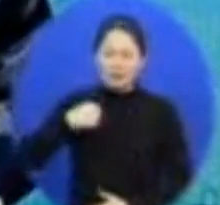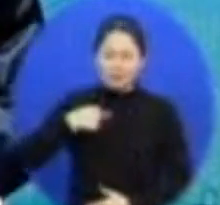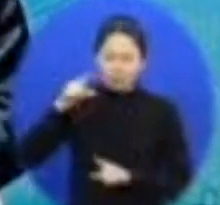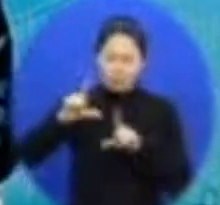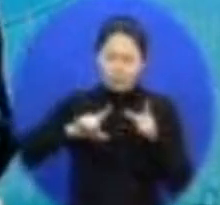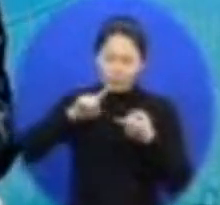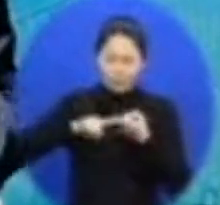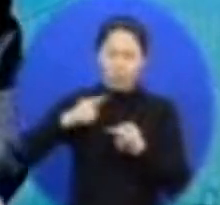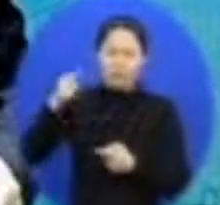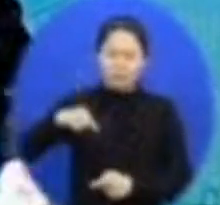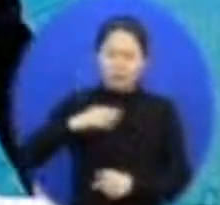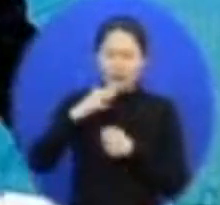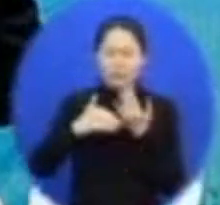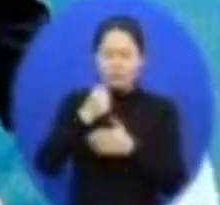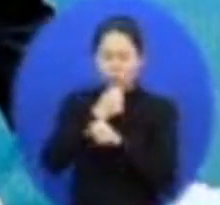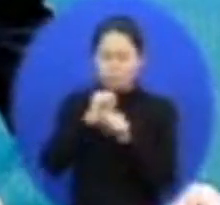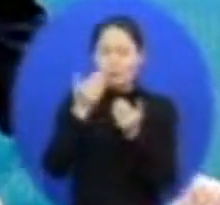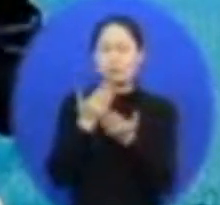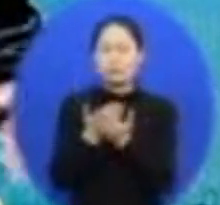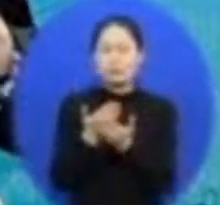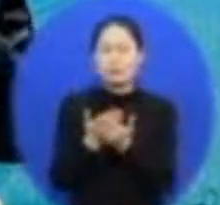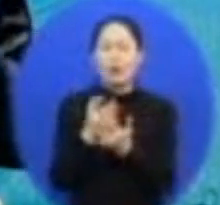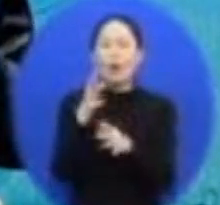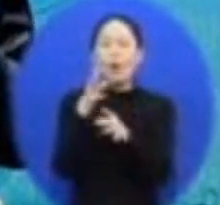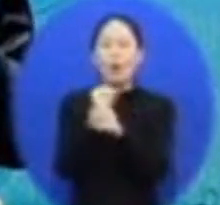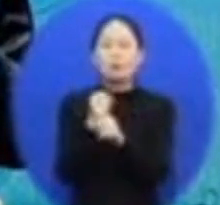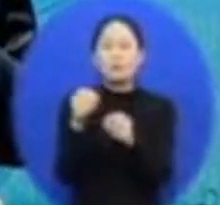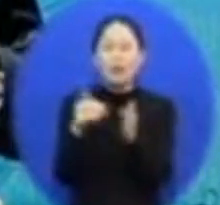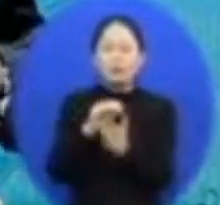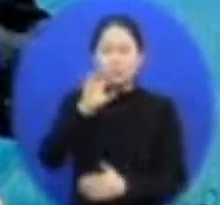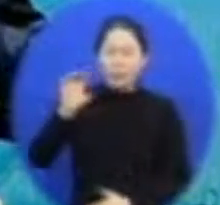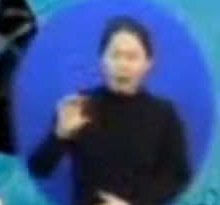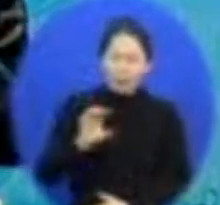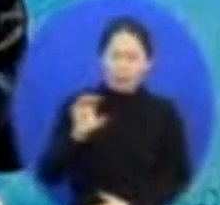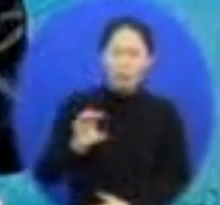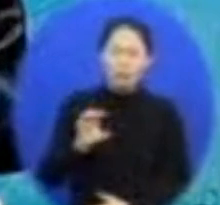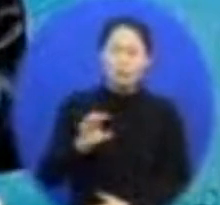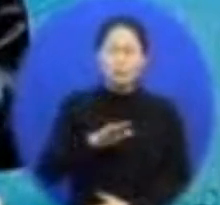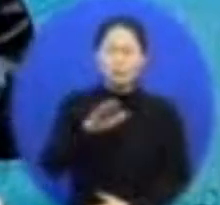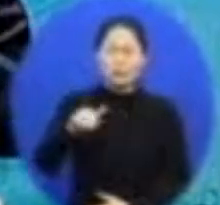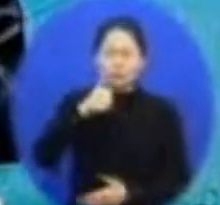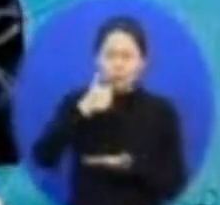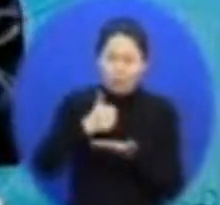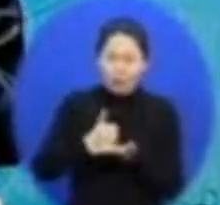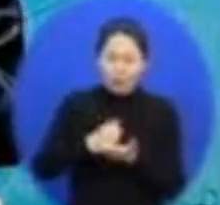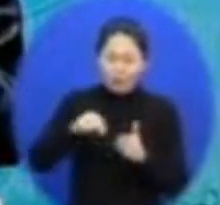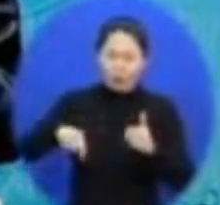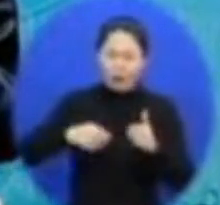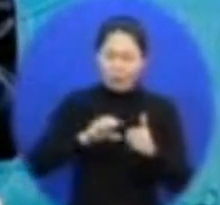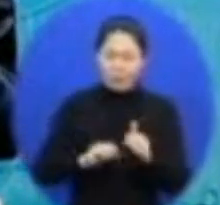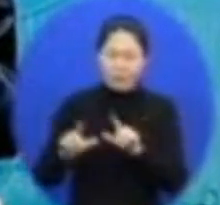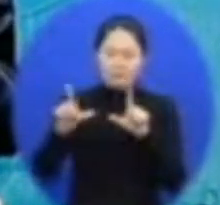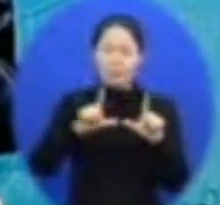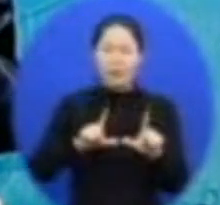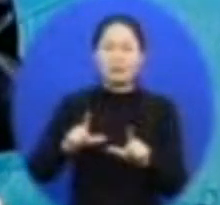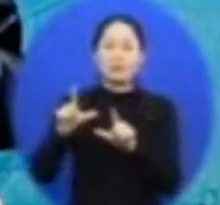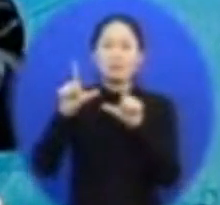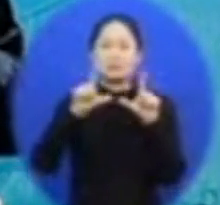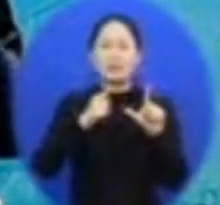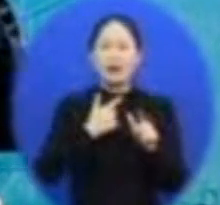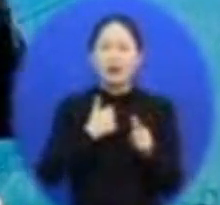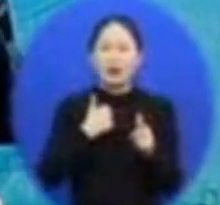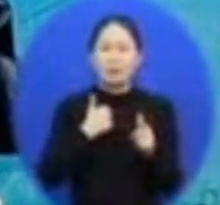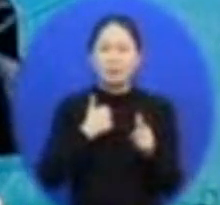하나님의 영 수 해주세요 언제까지 이렇게 반복해서 우리의 죄의 가운데 살 된 삶을 주님께